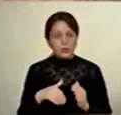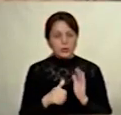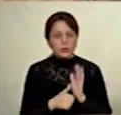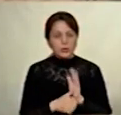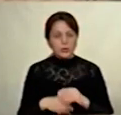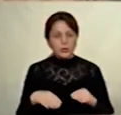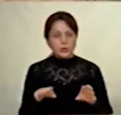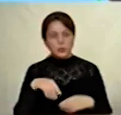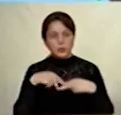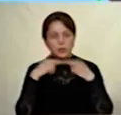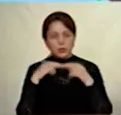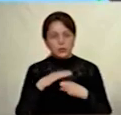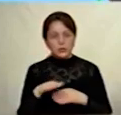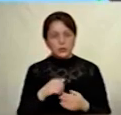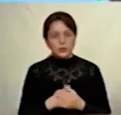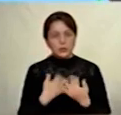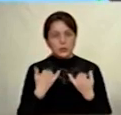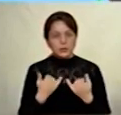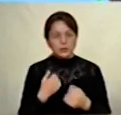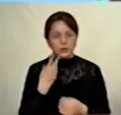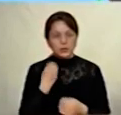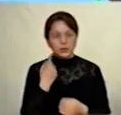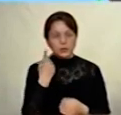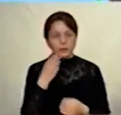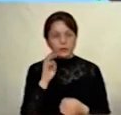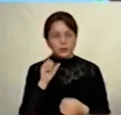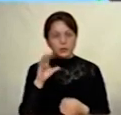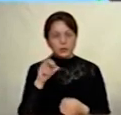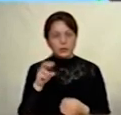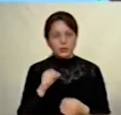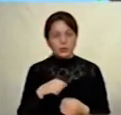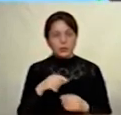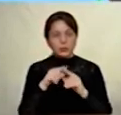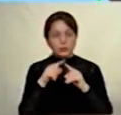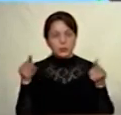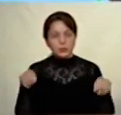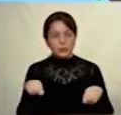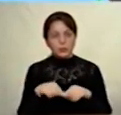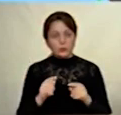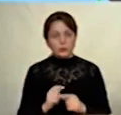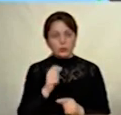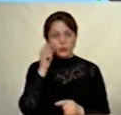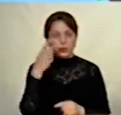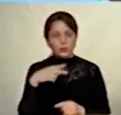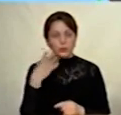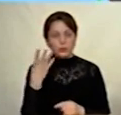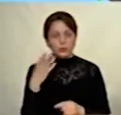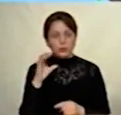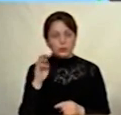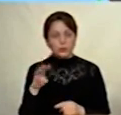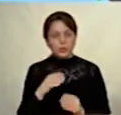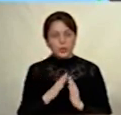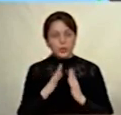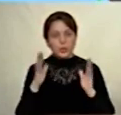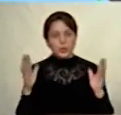4.156 ga teng bo'ldi. Endi esa yana bir masalani ko'rib chiqamiz. To'g'ri to'rt burchakning bo'yi 24 cm, eni